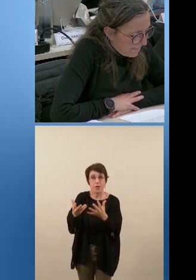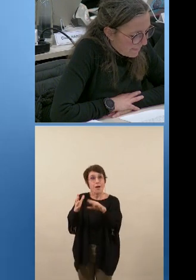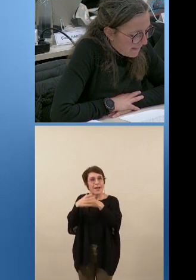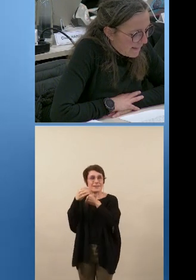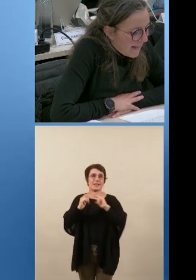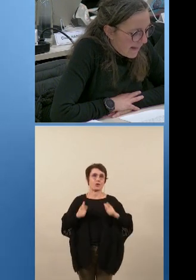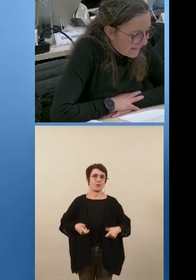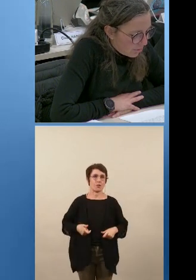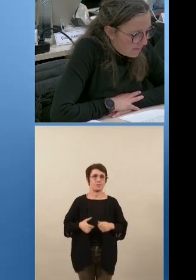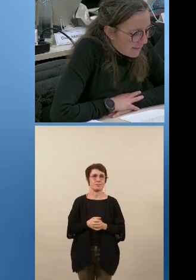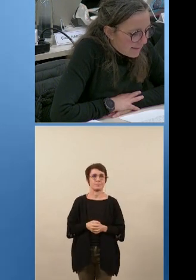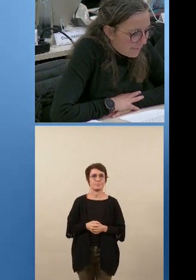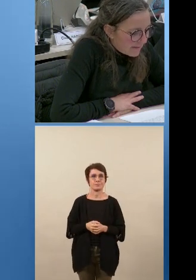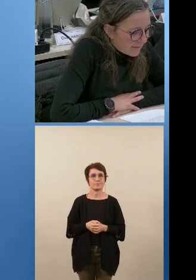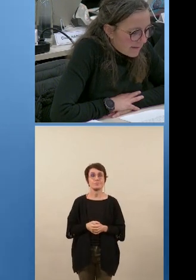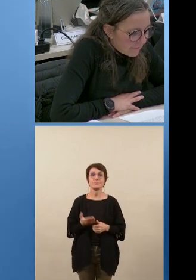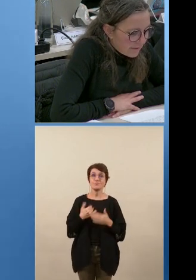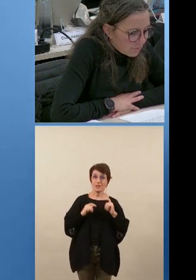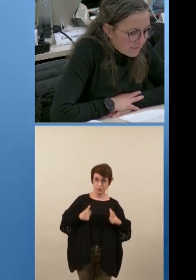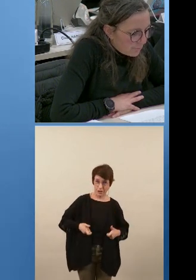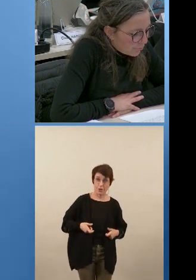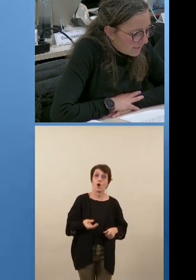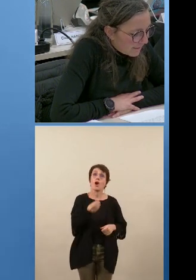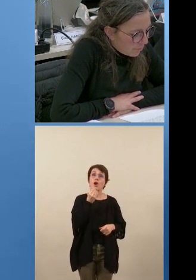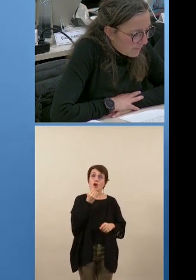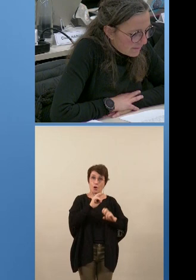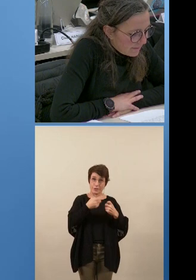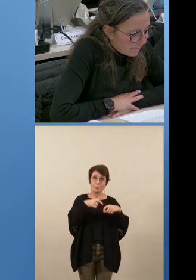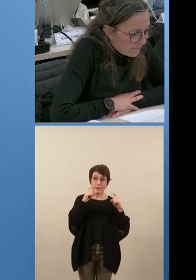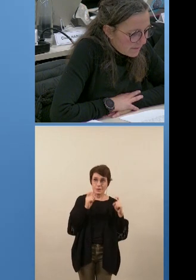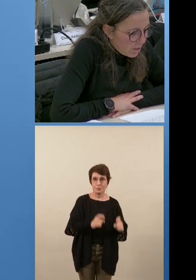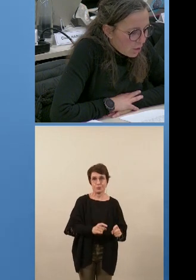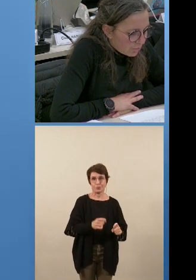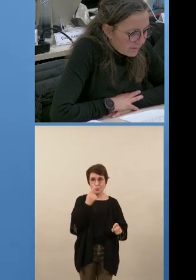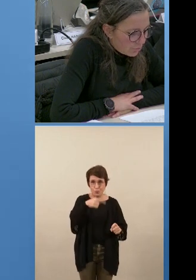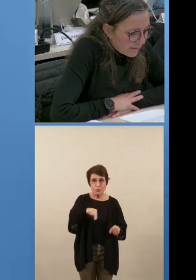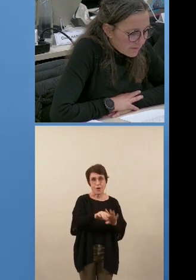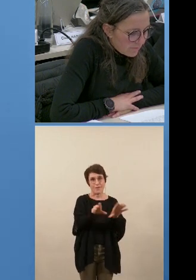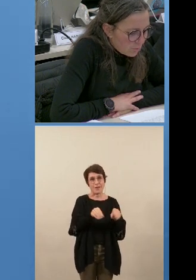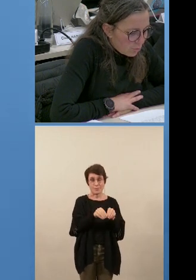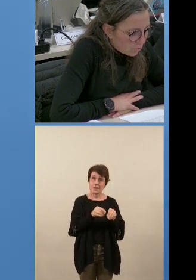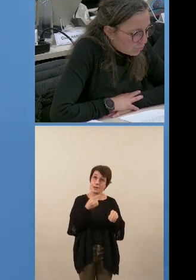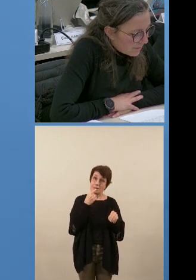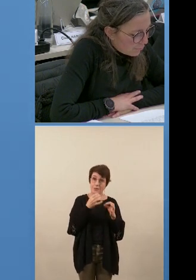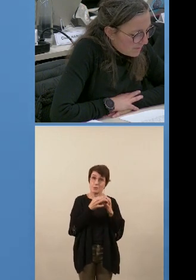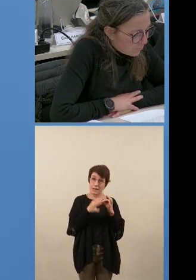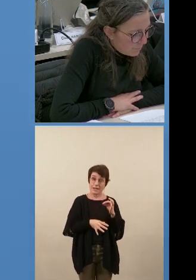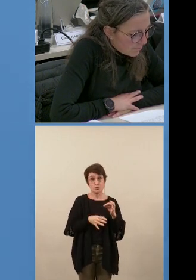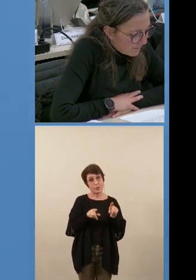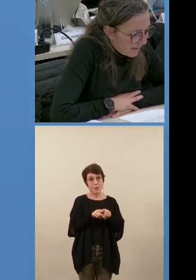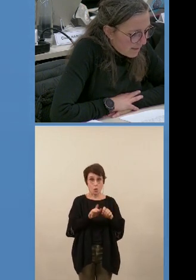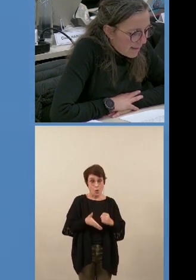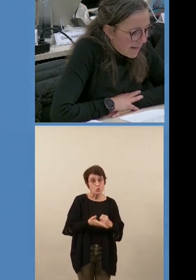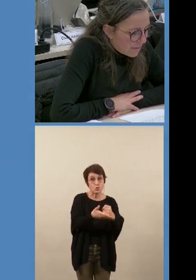scolaire à l'école la baisse des tarifs des cantine pour une très grande partie des familles constitue 400000 € de soutien public